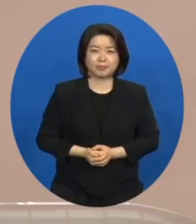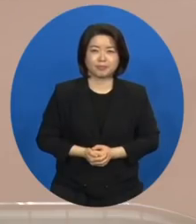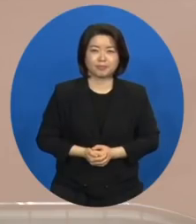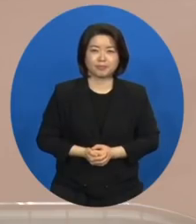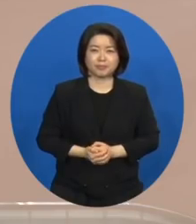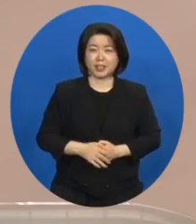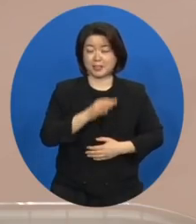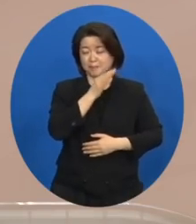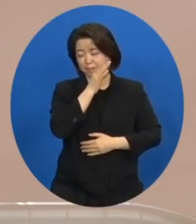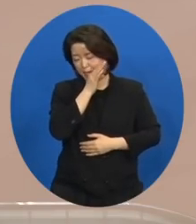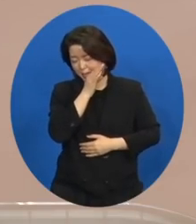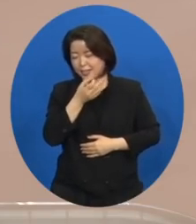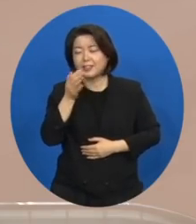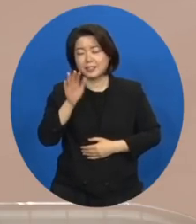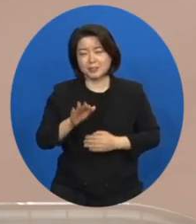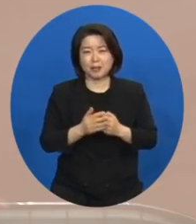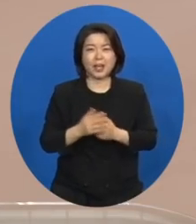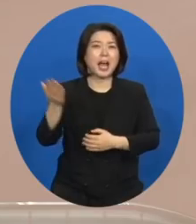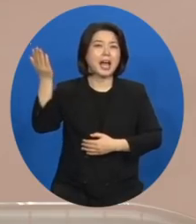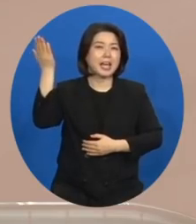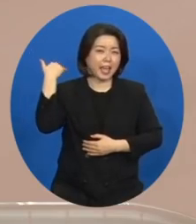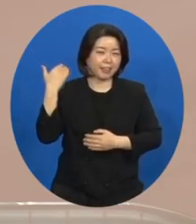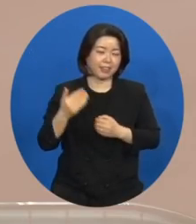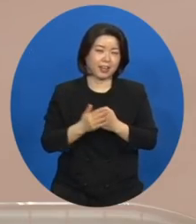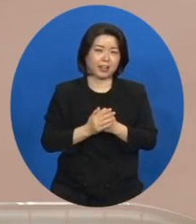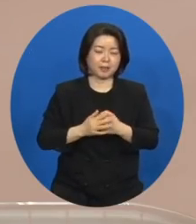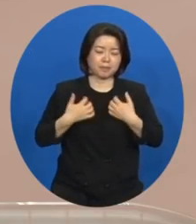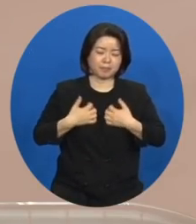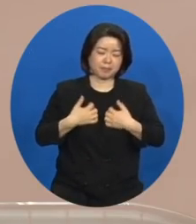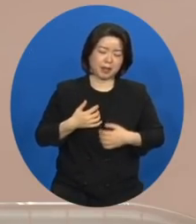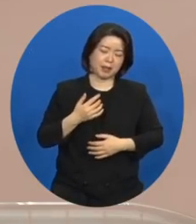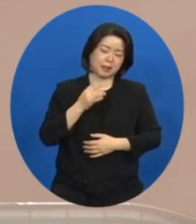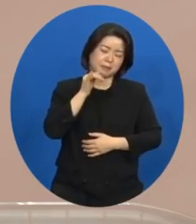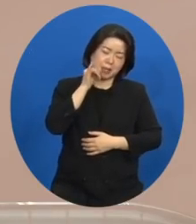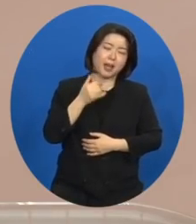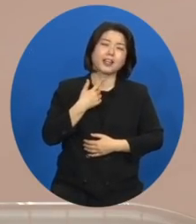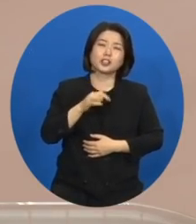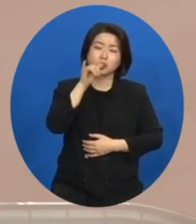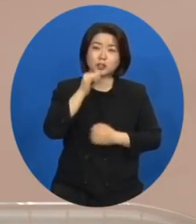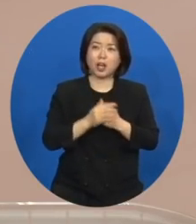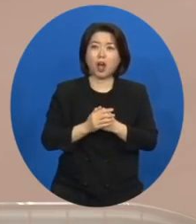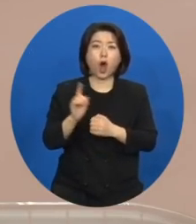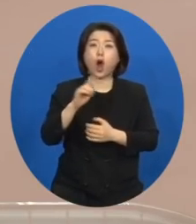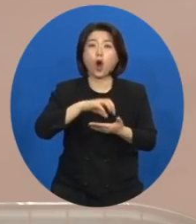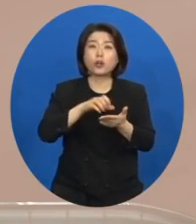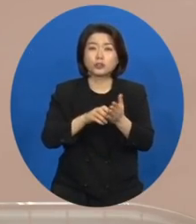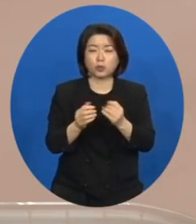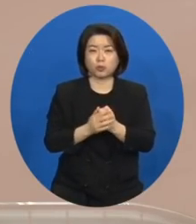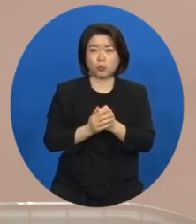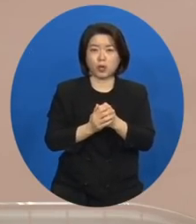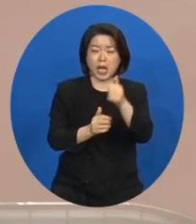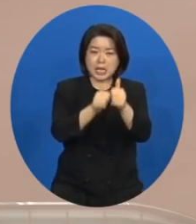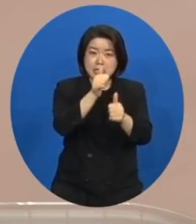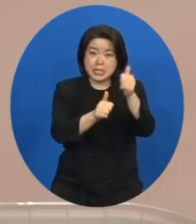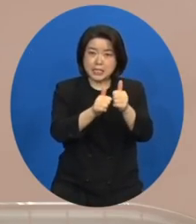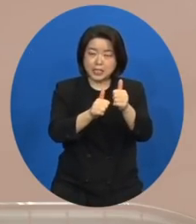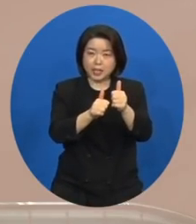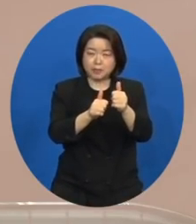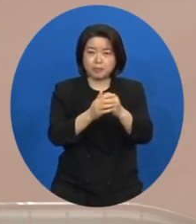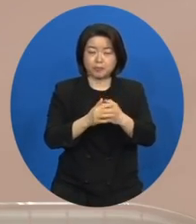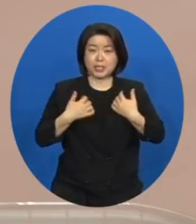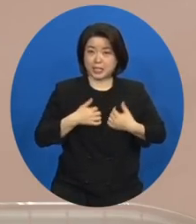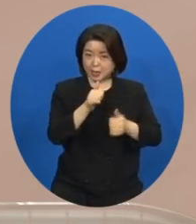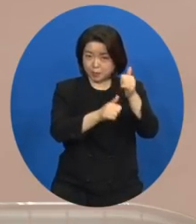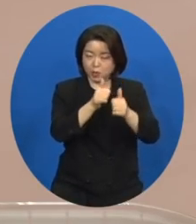부끄럽게도 제가 게임 중독에 빠졌던 때가 있었어 어느 정도의 빠졌 냐 게임 대회에서 우승할 정도로